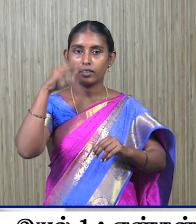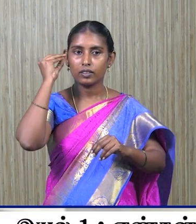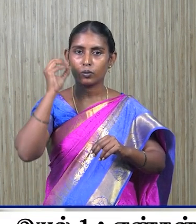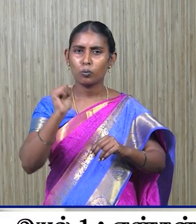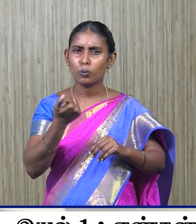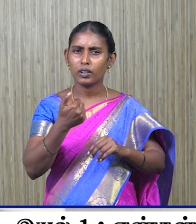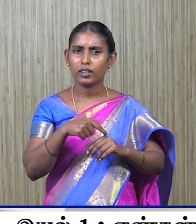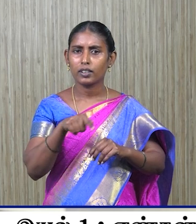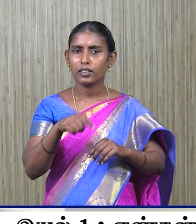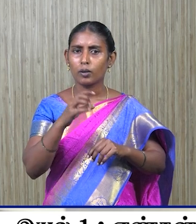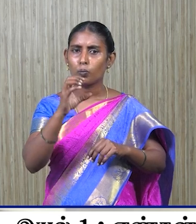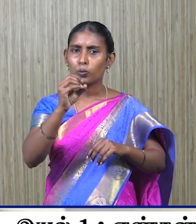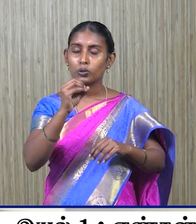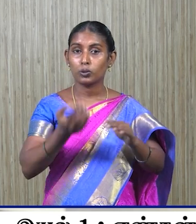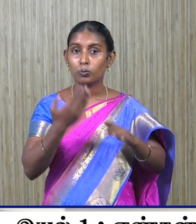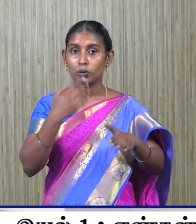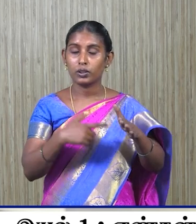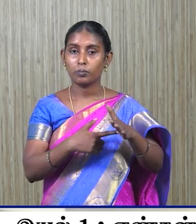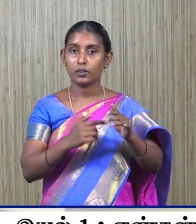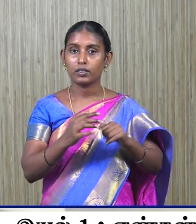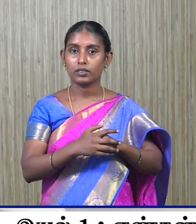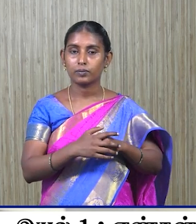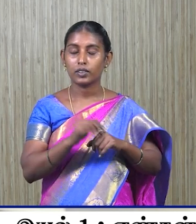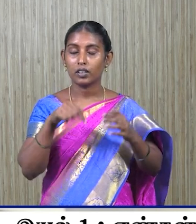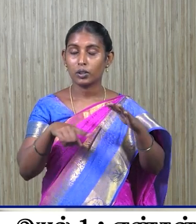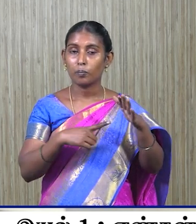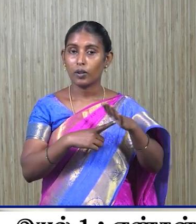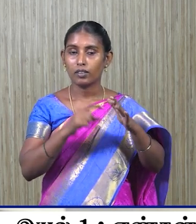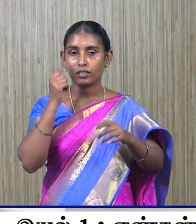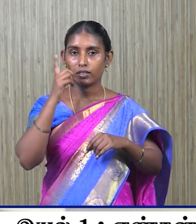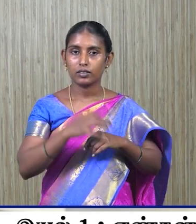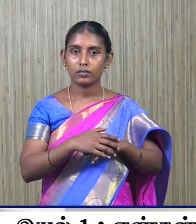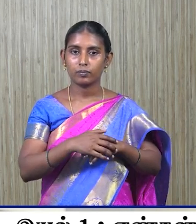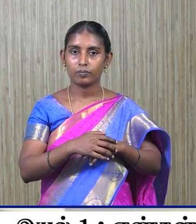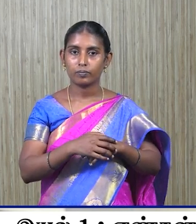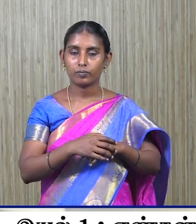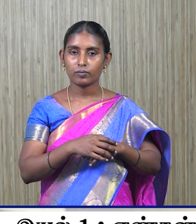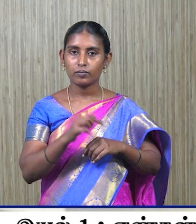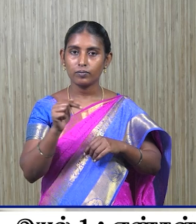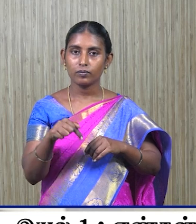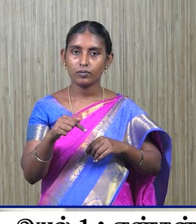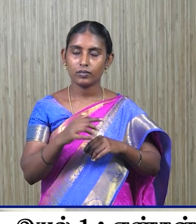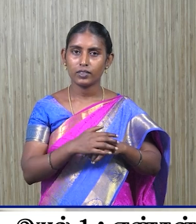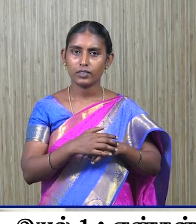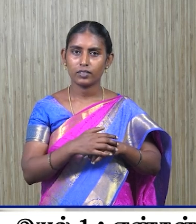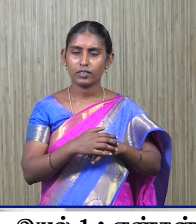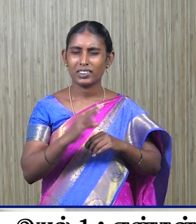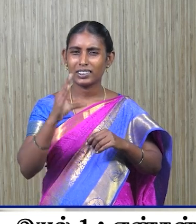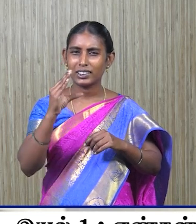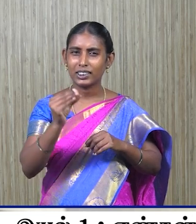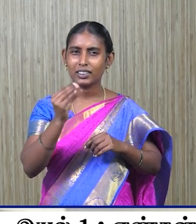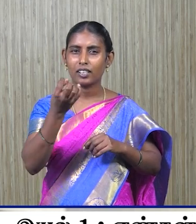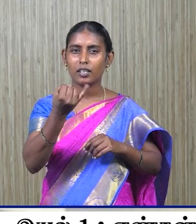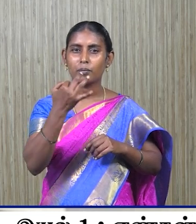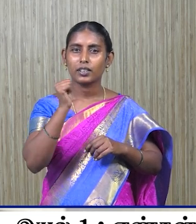ஏன்னா கணிதத்தில் ஒரு முக்கியமான எண்ணும் சொல்கிறோம் இல்லையா, அதனால் இதோட முக்கியத்துவத்தை நம்ம தெரிஞ்சுக்கிட்டால் நல்லாயிருக்கும். இப்போது இயலன்களில் மிகச்சிறிய எண்ணுன்னு